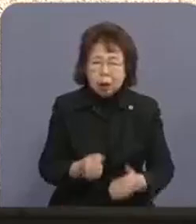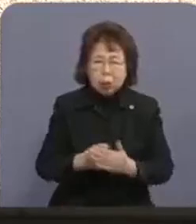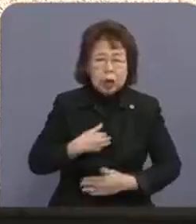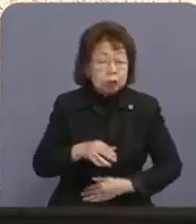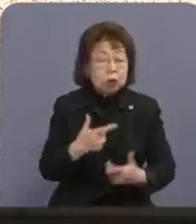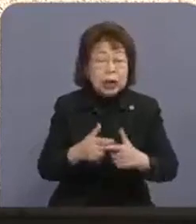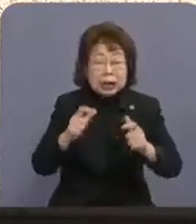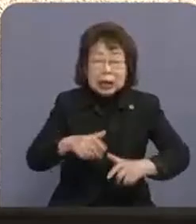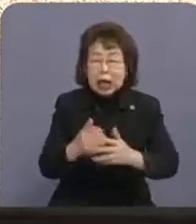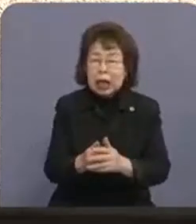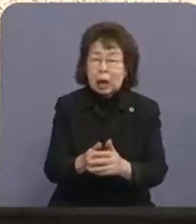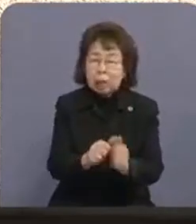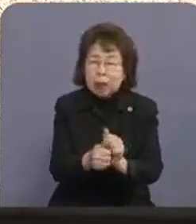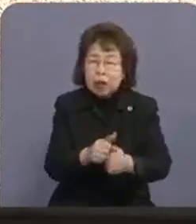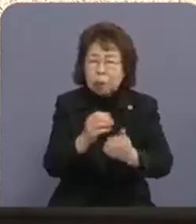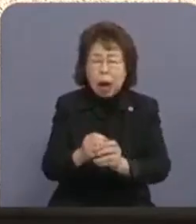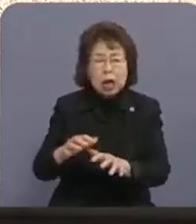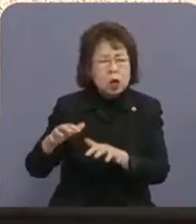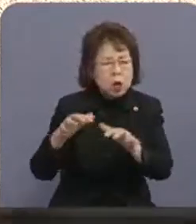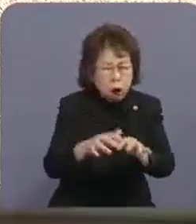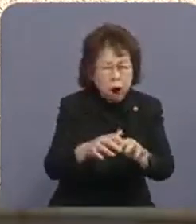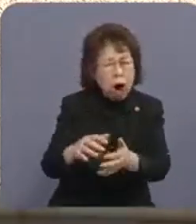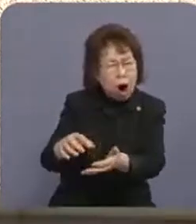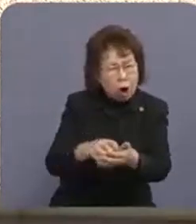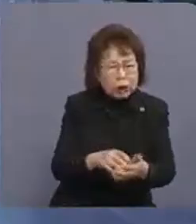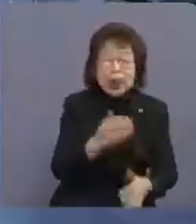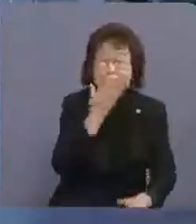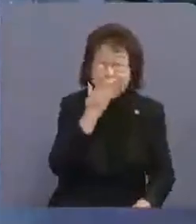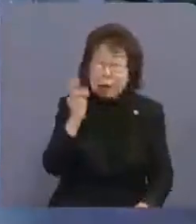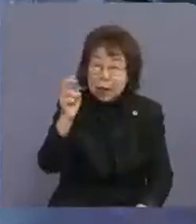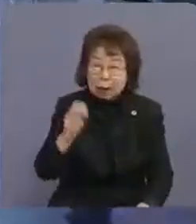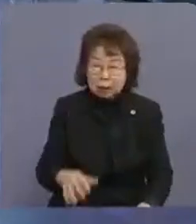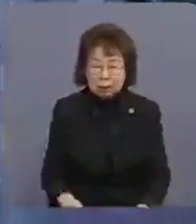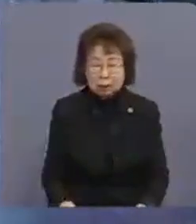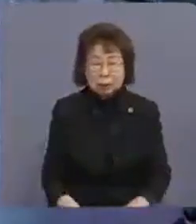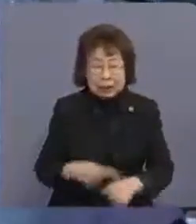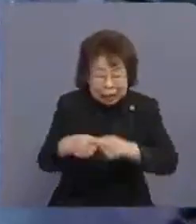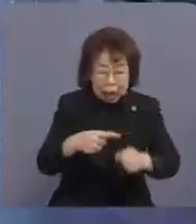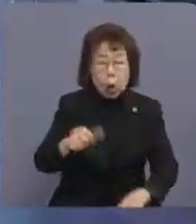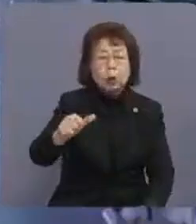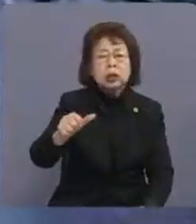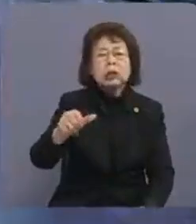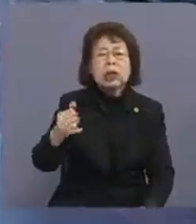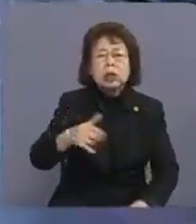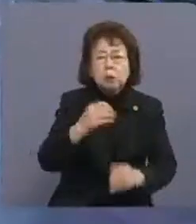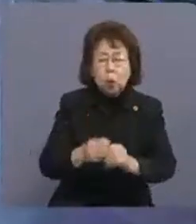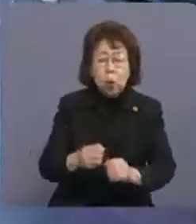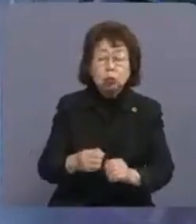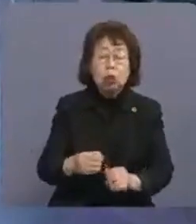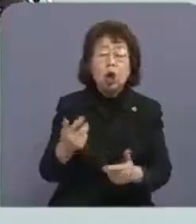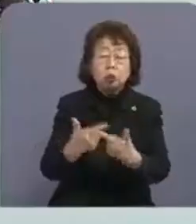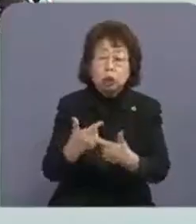부산지역의 펀드들이 많이 유 수 있 한해 5명의 청이는